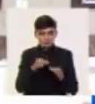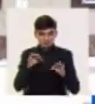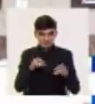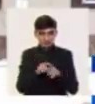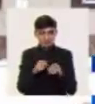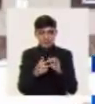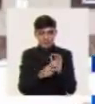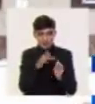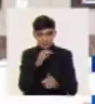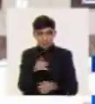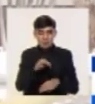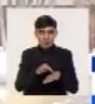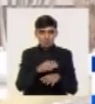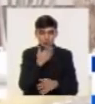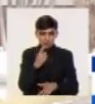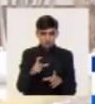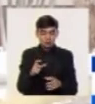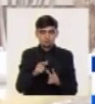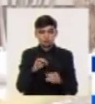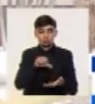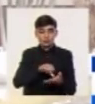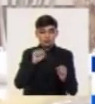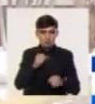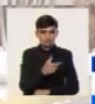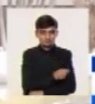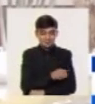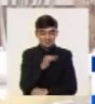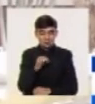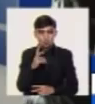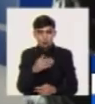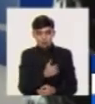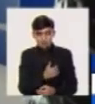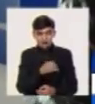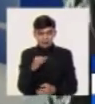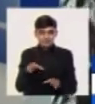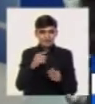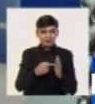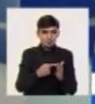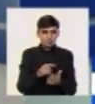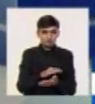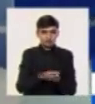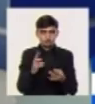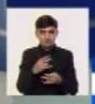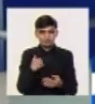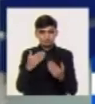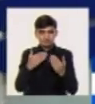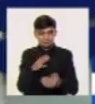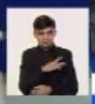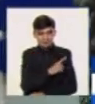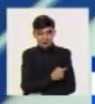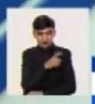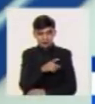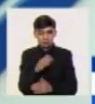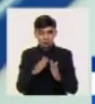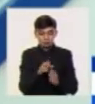толған ешқандай созылмалы ауруы жоқ азаматтар қатыса алады делінген. Әрі ерікті барлық талапқа сай болуы керек екен. Біз тілдескен мейірбике де әр